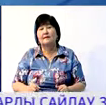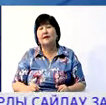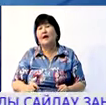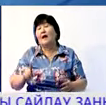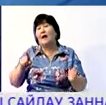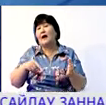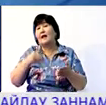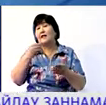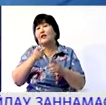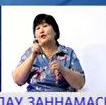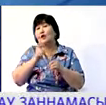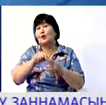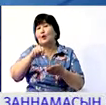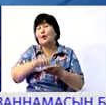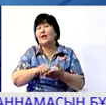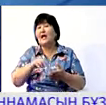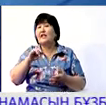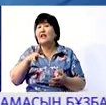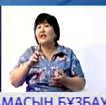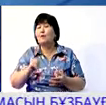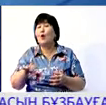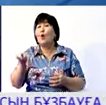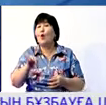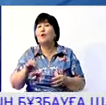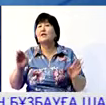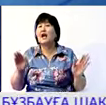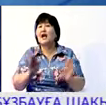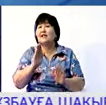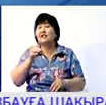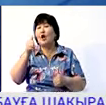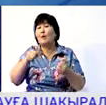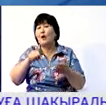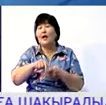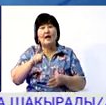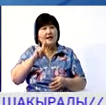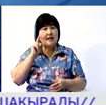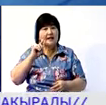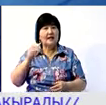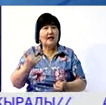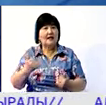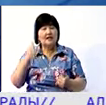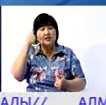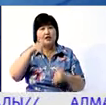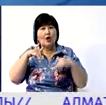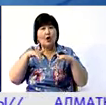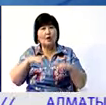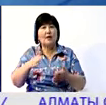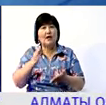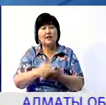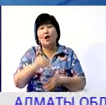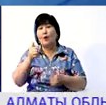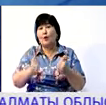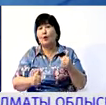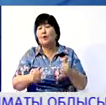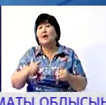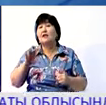Шахарда текті сөздің төресі терме атты облыстық жыршы термешілердің байқауы болды. Жастар жылына орай ұйымдастырылған конкурс